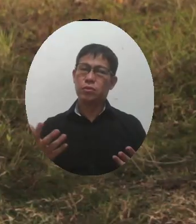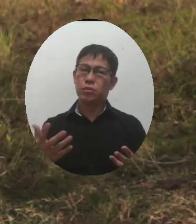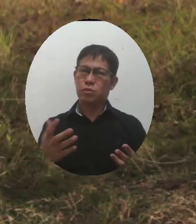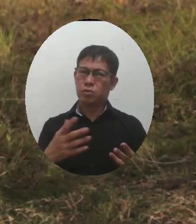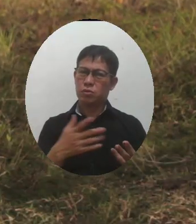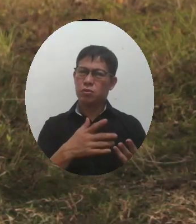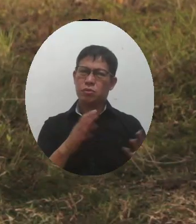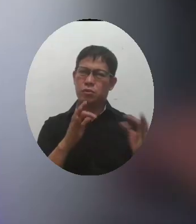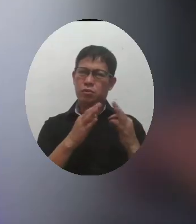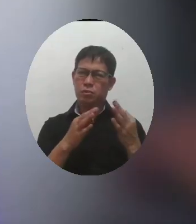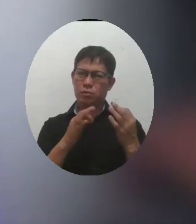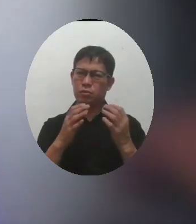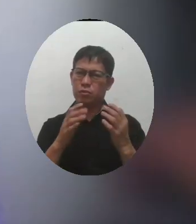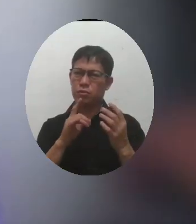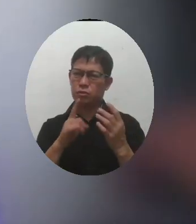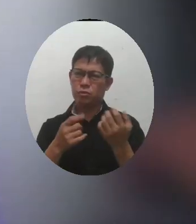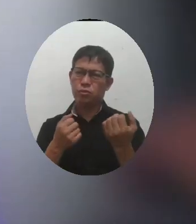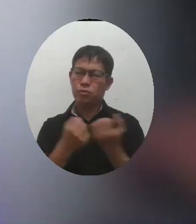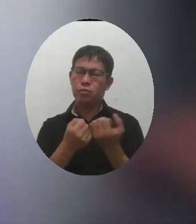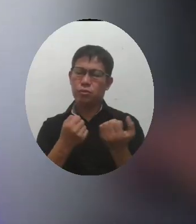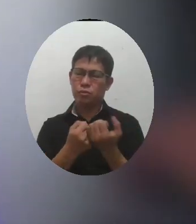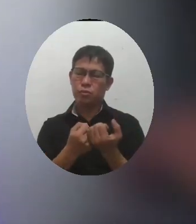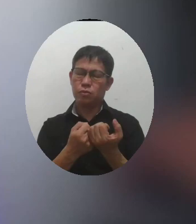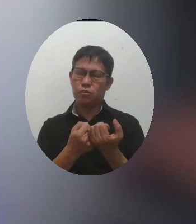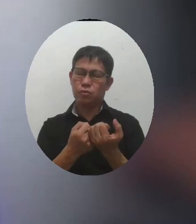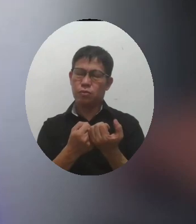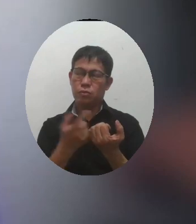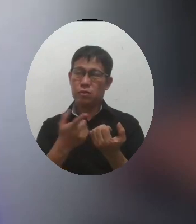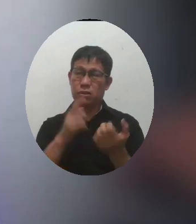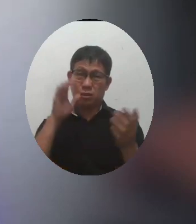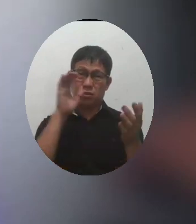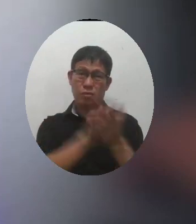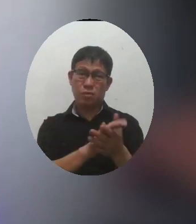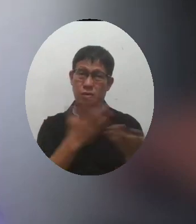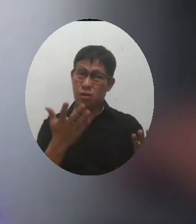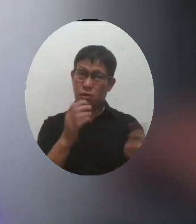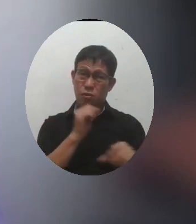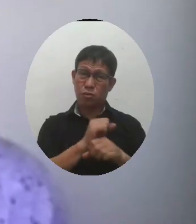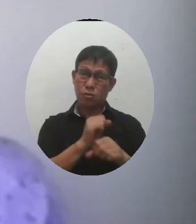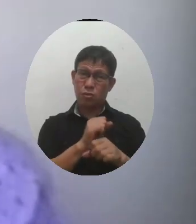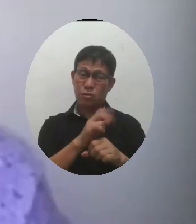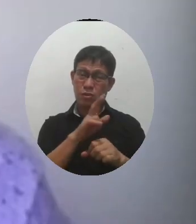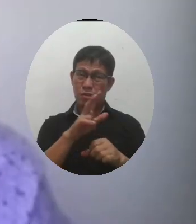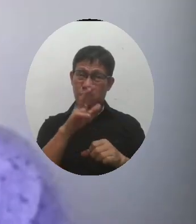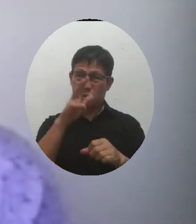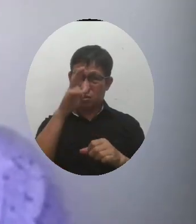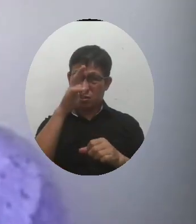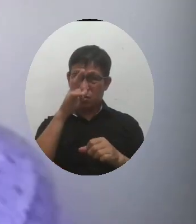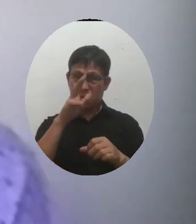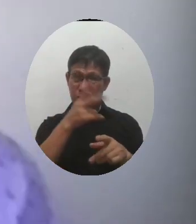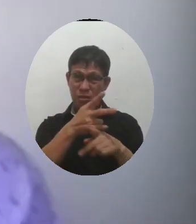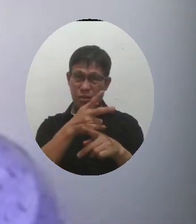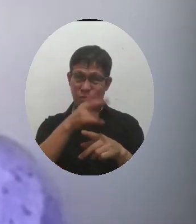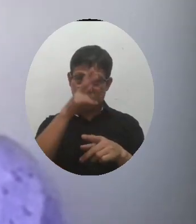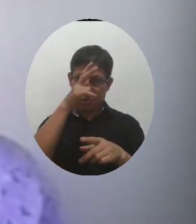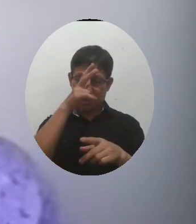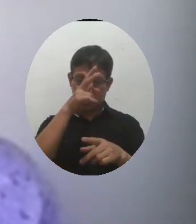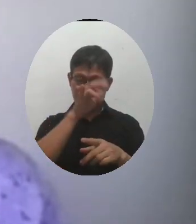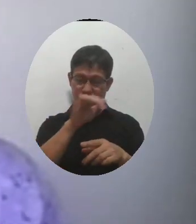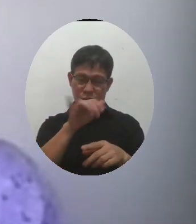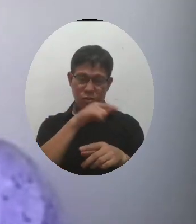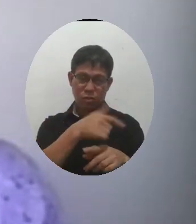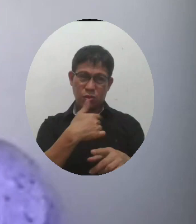harapan. Handang gawin ng mga magulang ni Kyrie ang lahat para maging normal ang bata. Ang asawa ni Arlene, nagtatrabaho sa